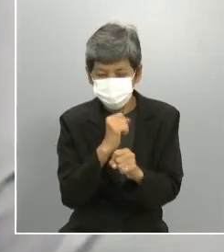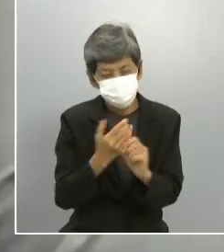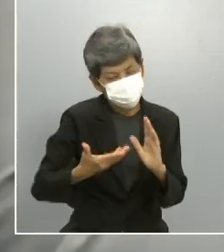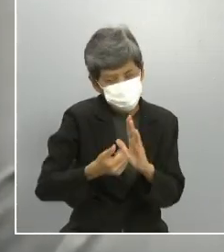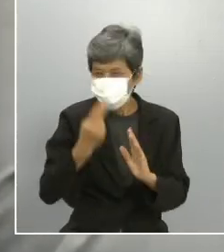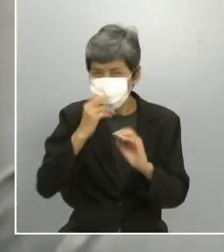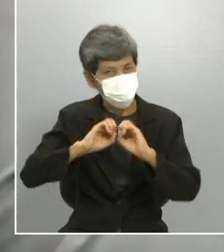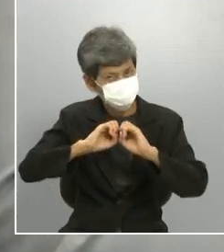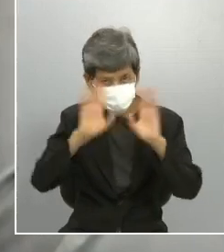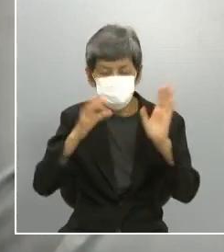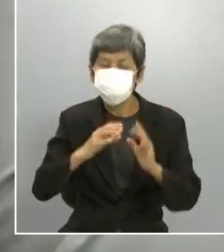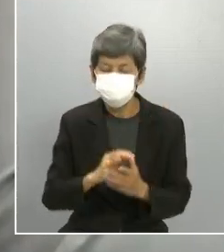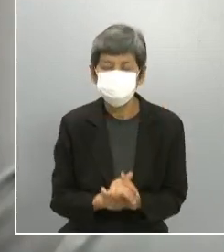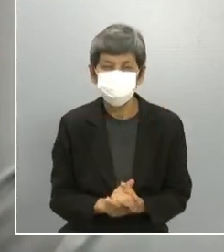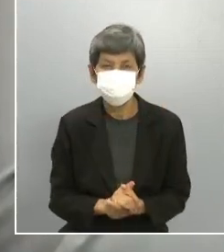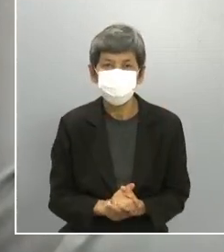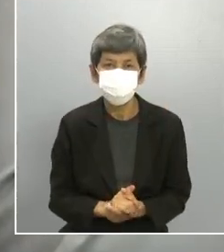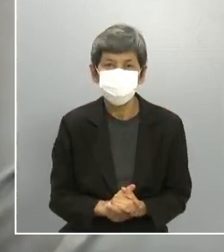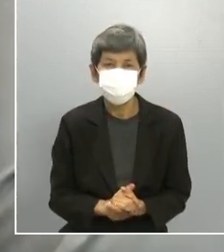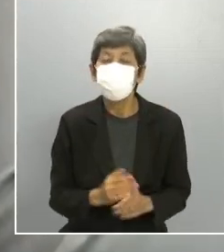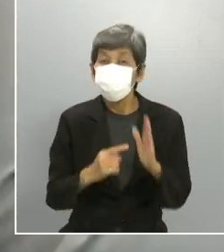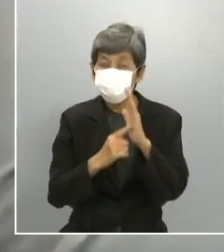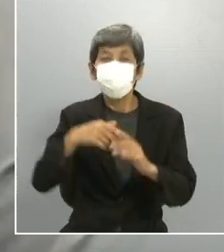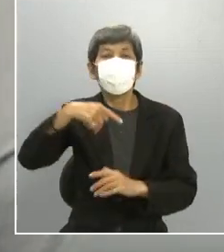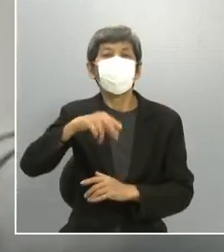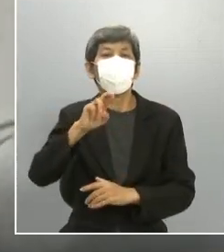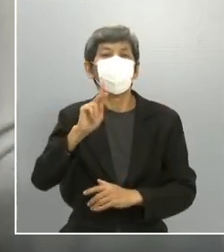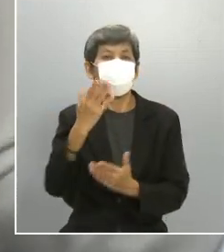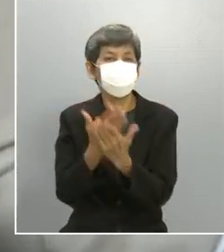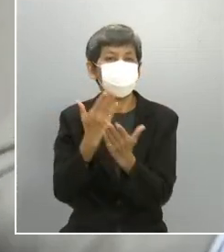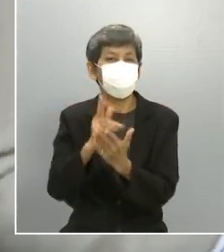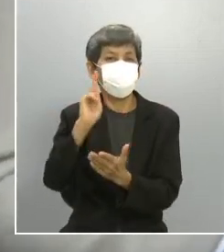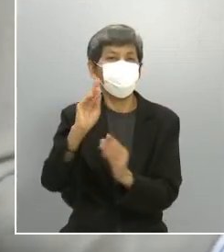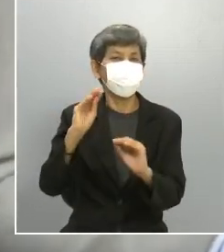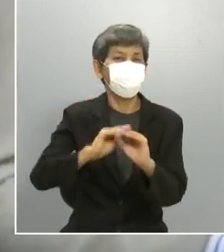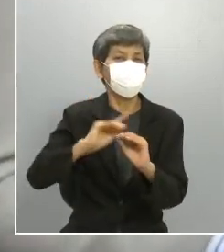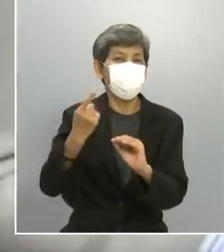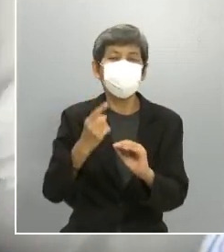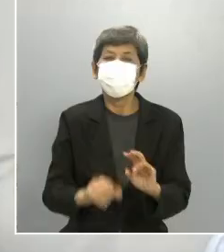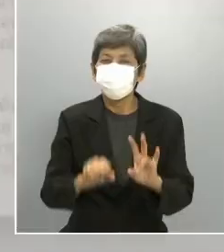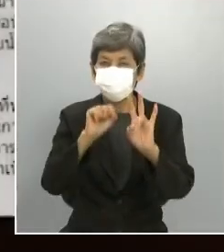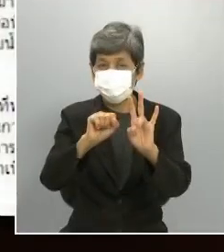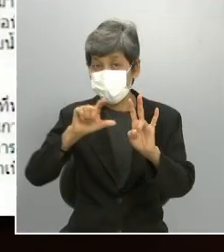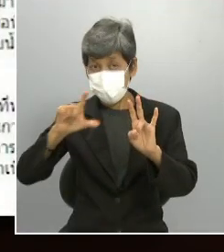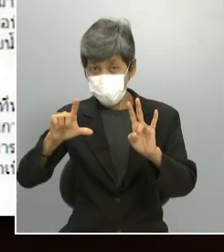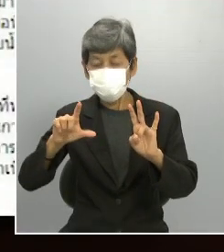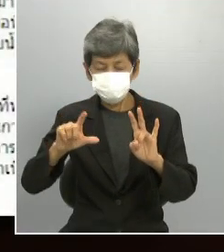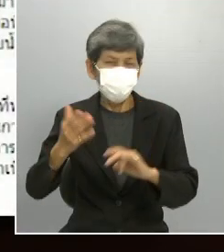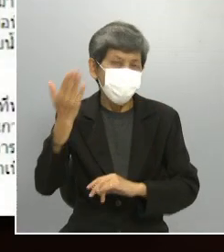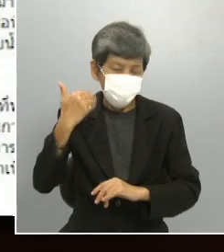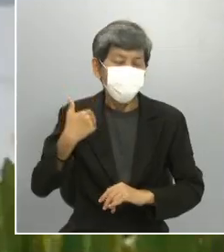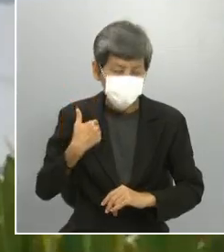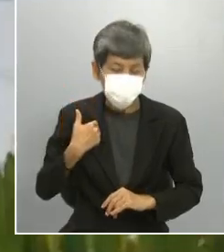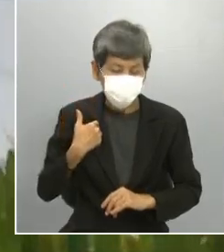ด้วยอันนี้เป็นเพราะรักออเงินกู้เพิ่มเติม 7แสนล้านบาทนะคะก่อนหน้านี้ก็มี